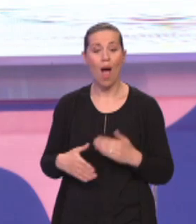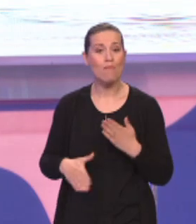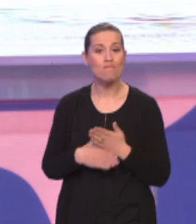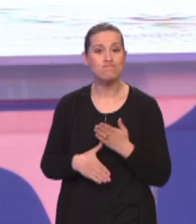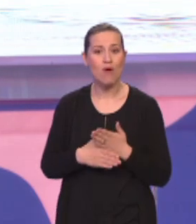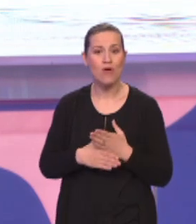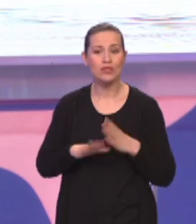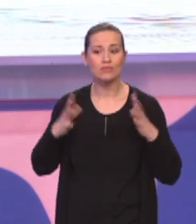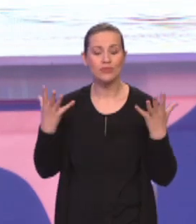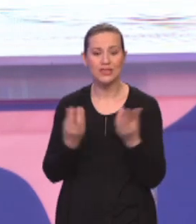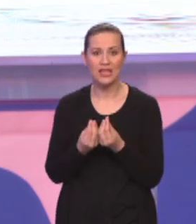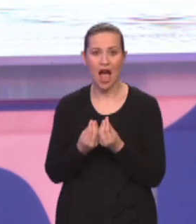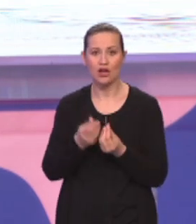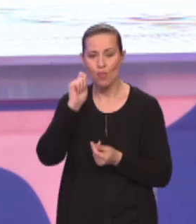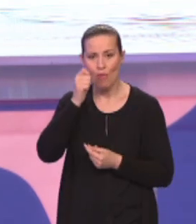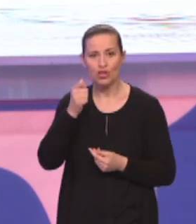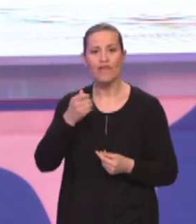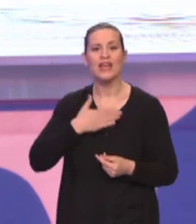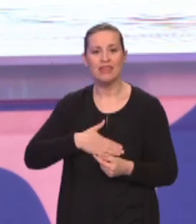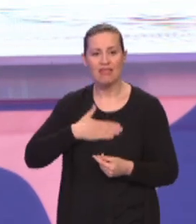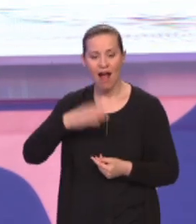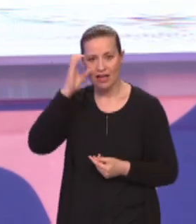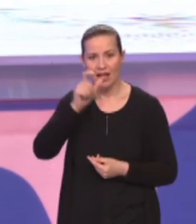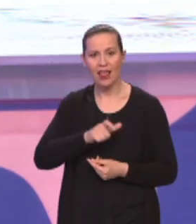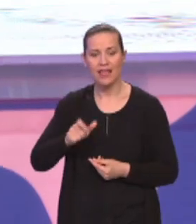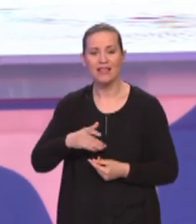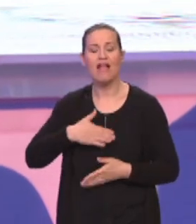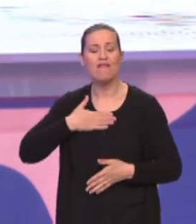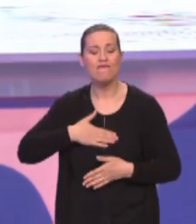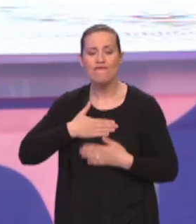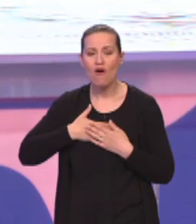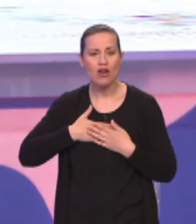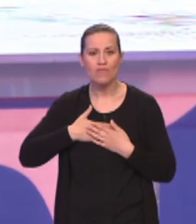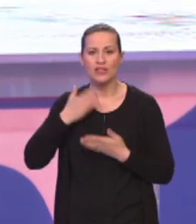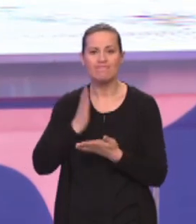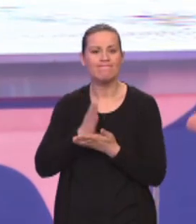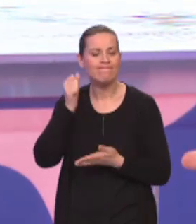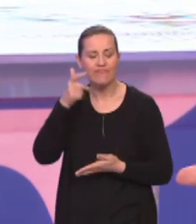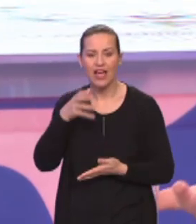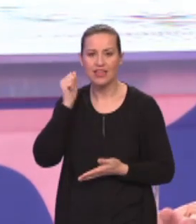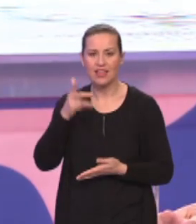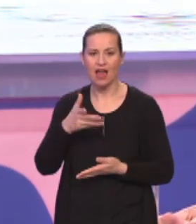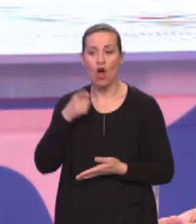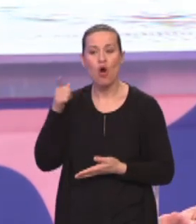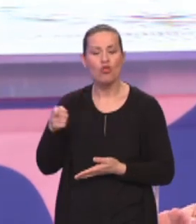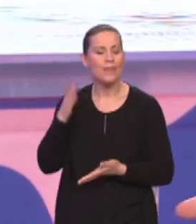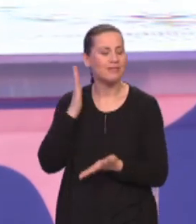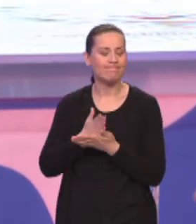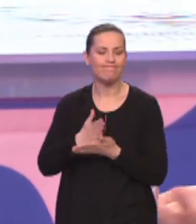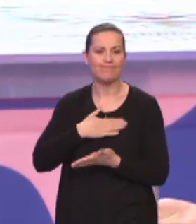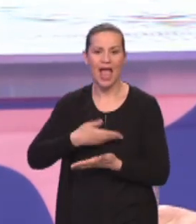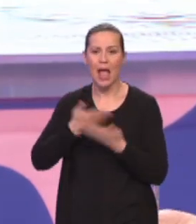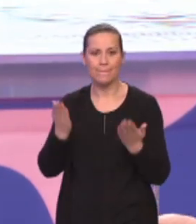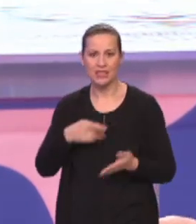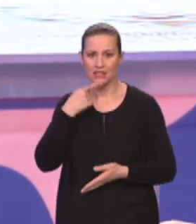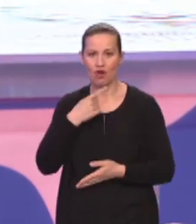pomozimo zajedno, poštovani i dragi gledatelji. Volimo se u svakome danu. O tome svaka naša emisija govori, bez